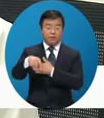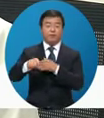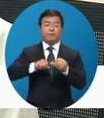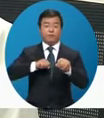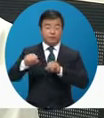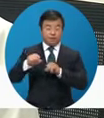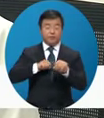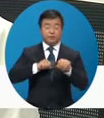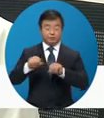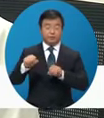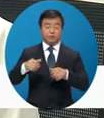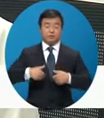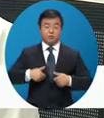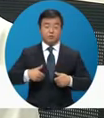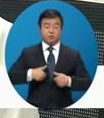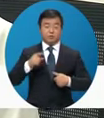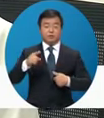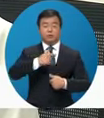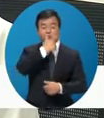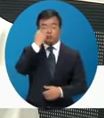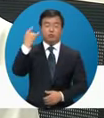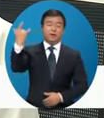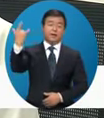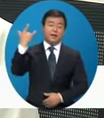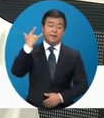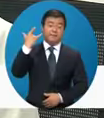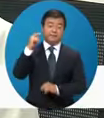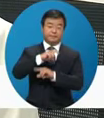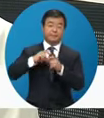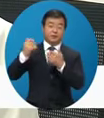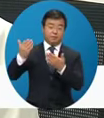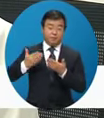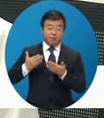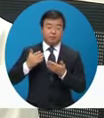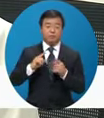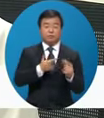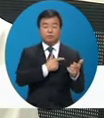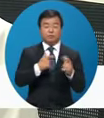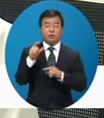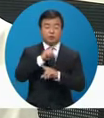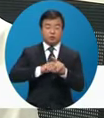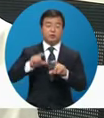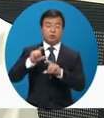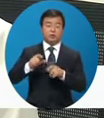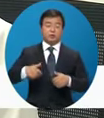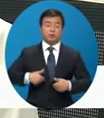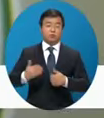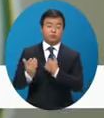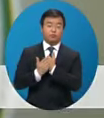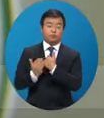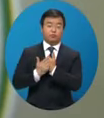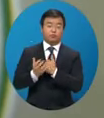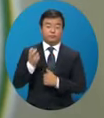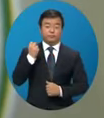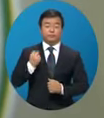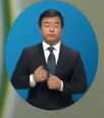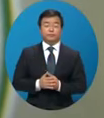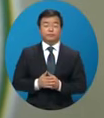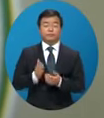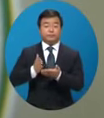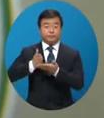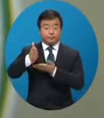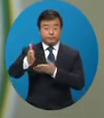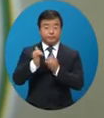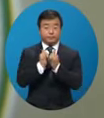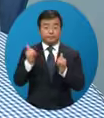활동을 통해서 그러한 부족한 햇볕이라든지 그런 부분을 보충해 주는 것이 도움이 될 수가 있겠습니다.